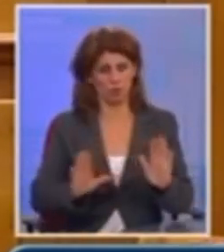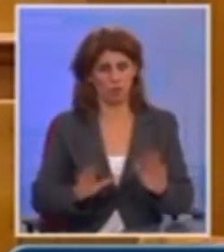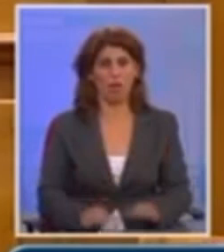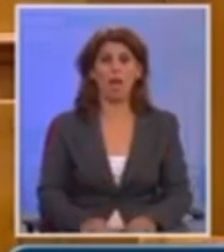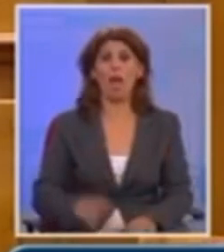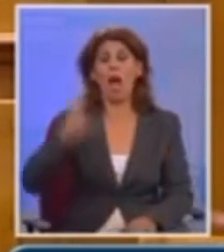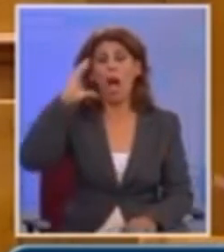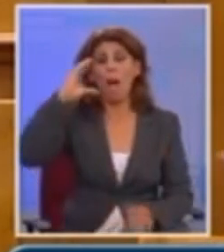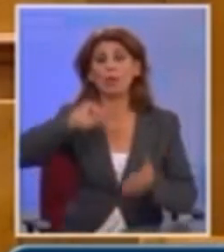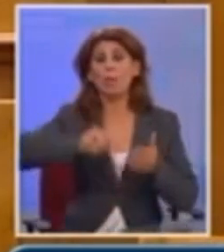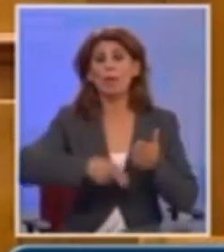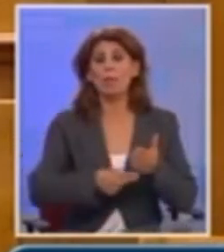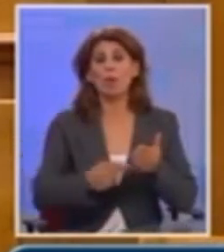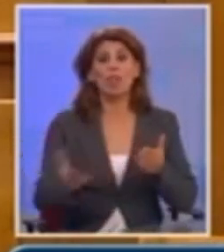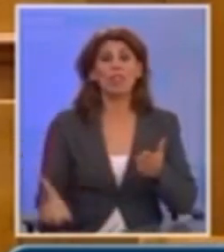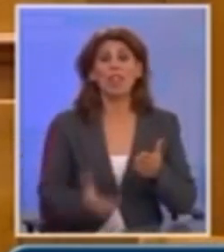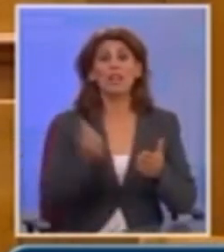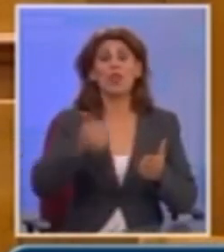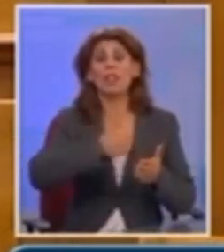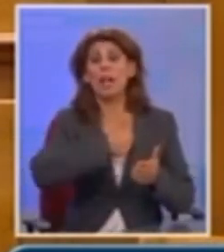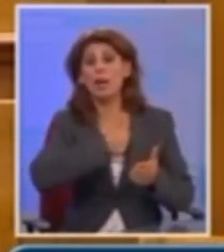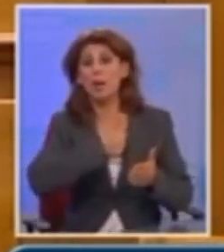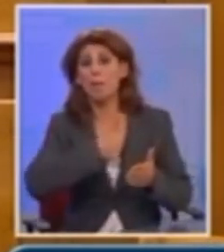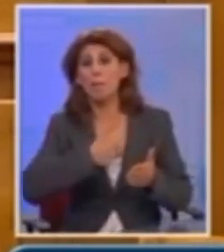τα μνημόνια διασώθηκαν